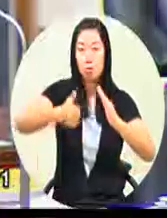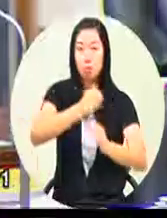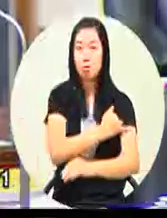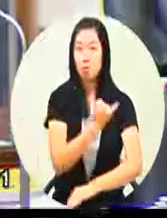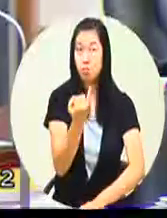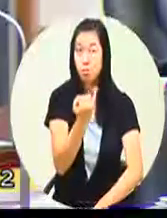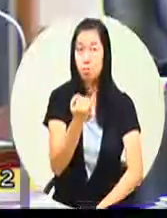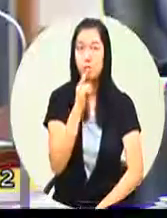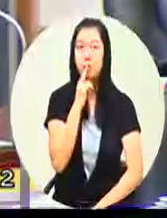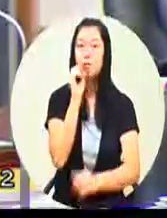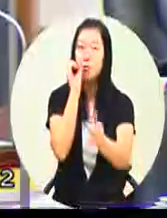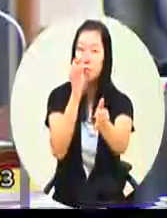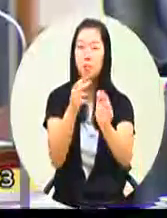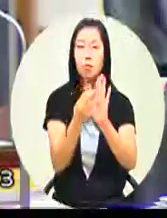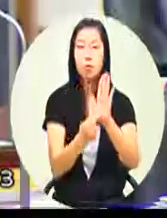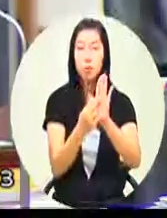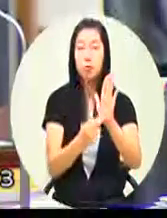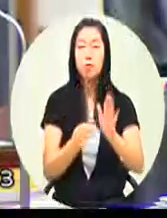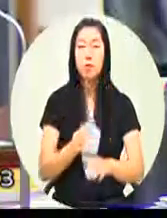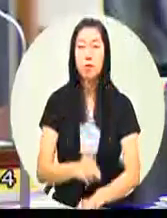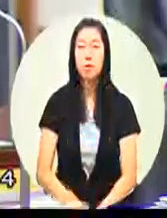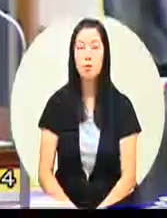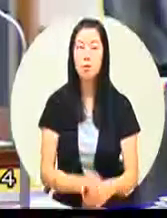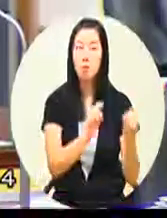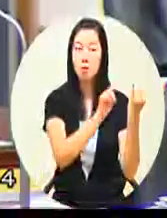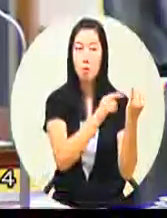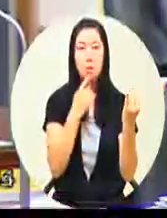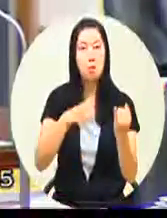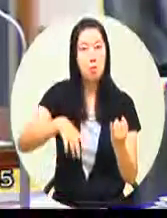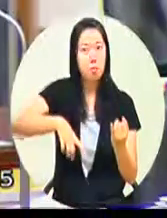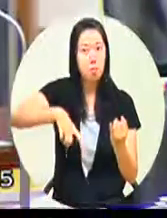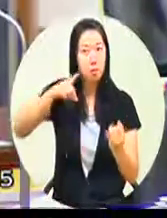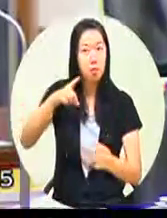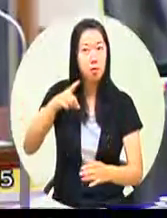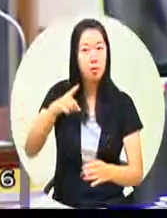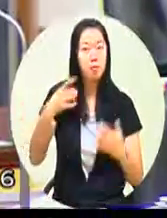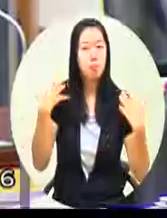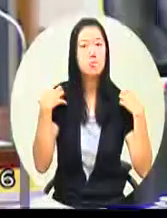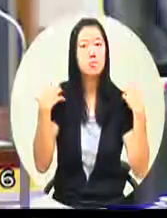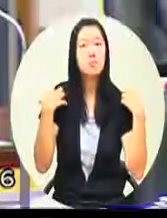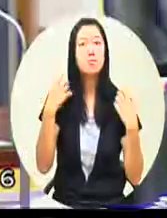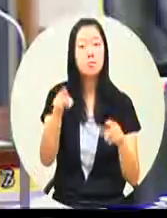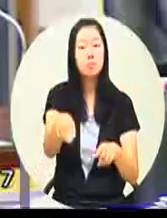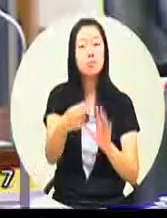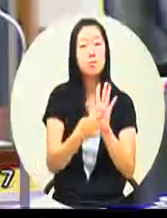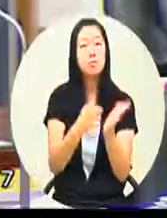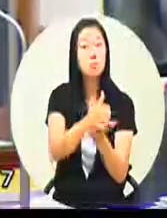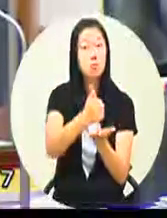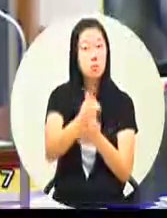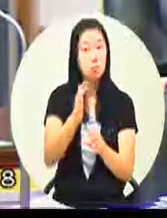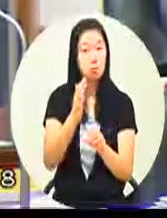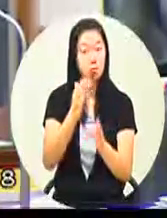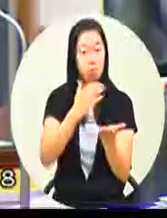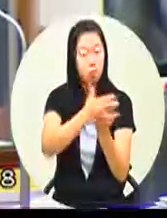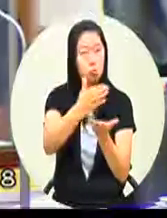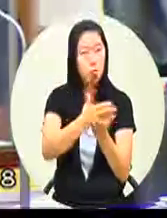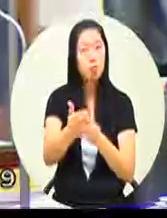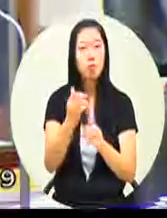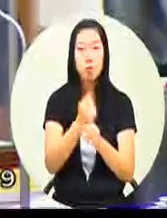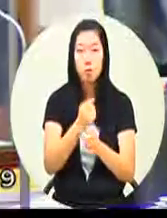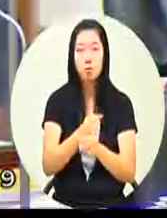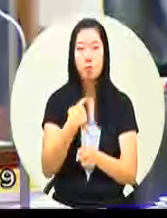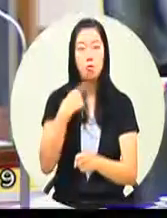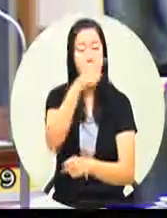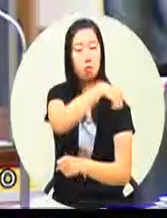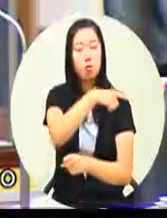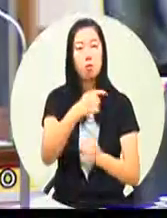明确一直强调说他会优先处理哦，这个案子哦， 是市长亲自答应给人家